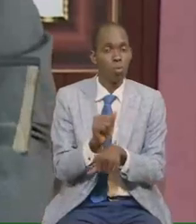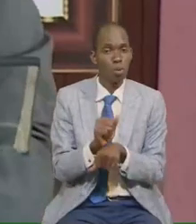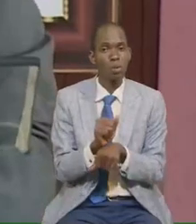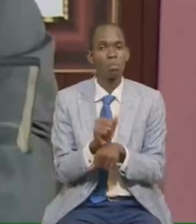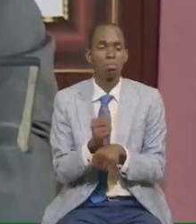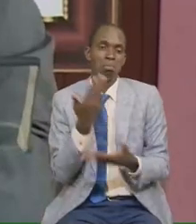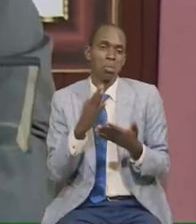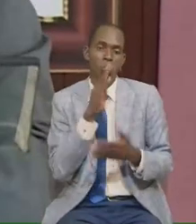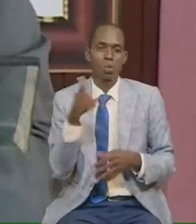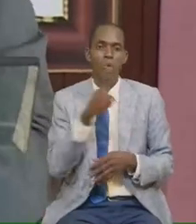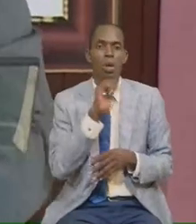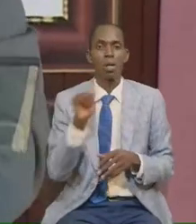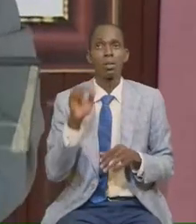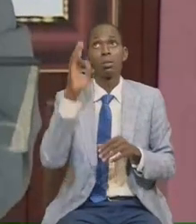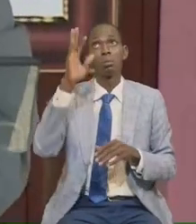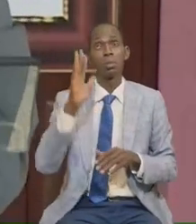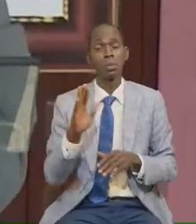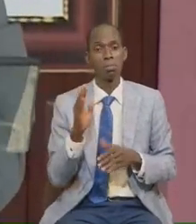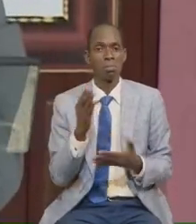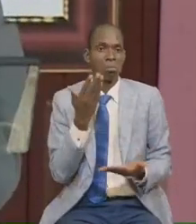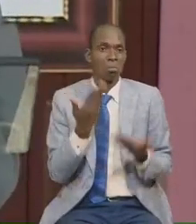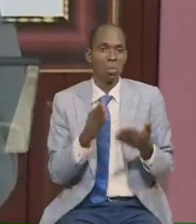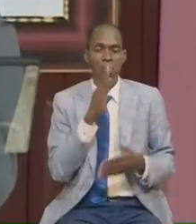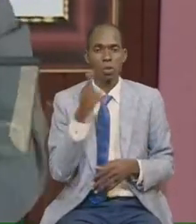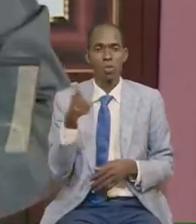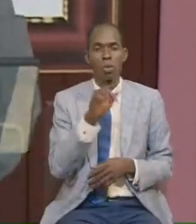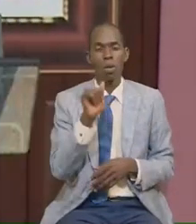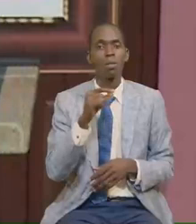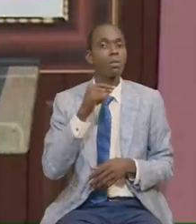prédicateur peut-être tu es un pasteur